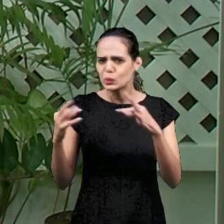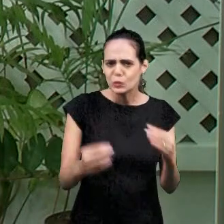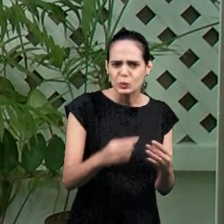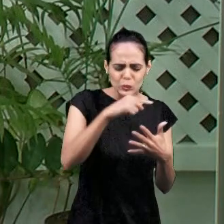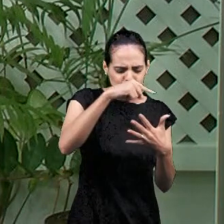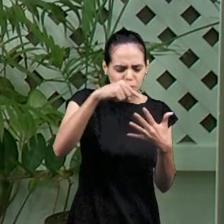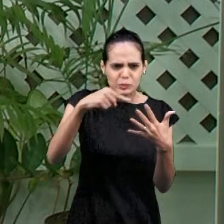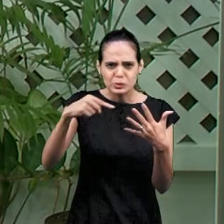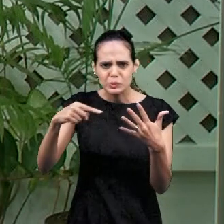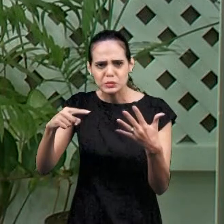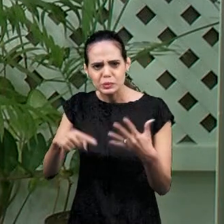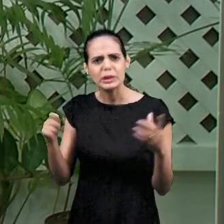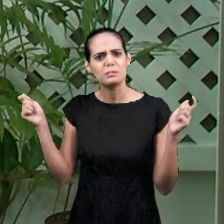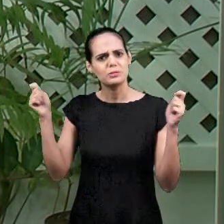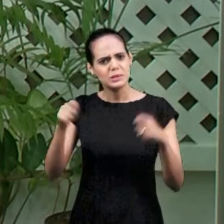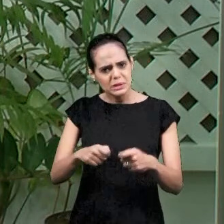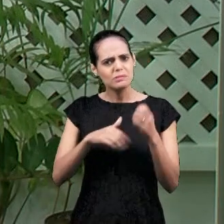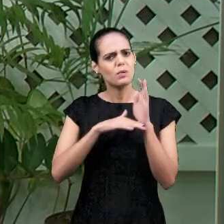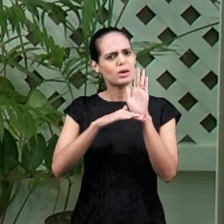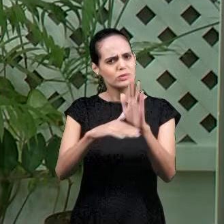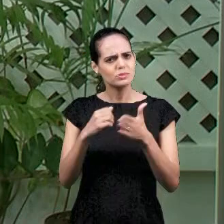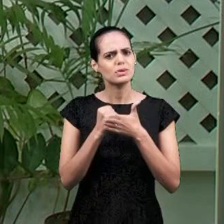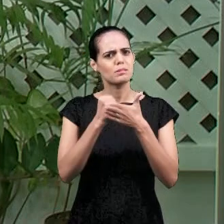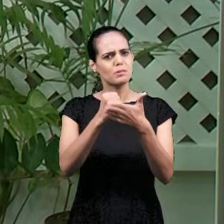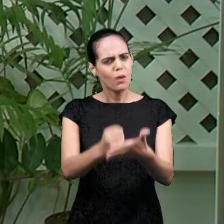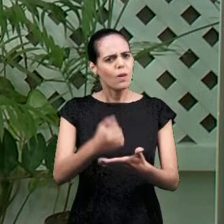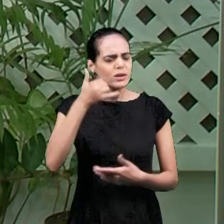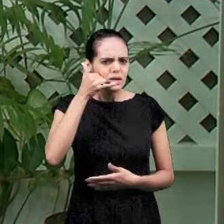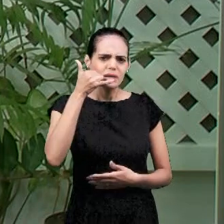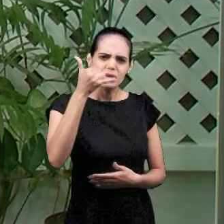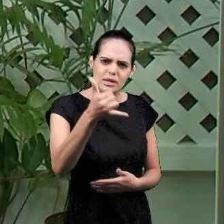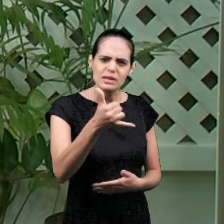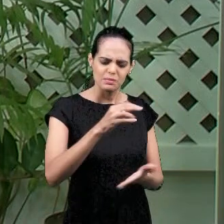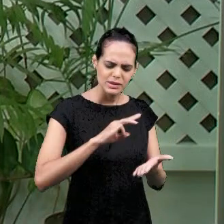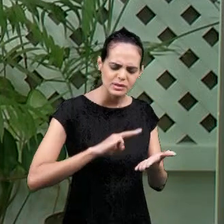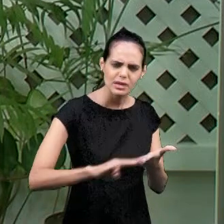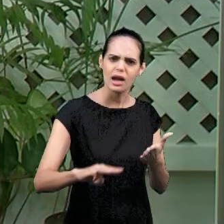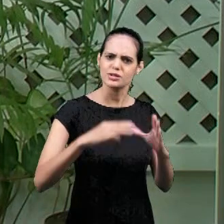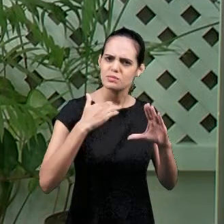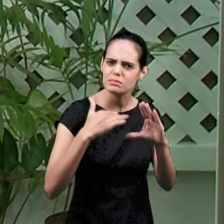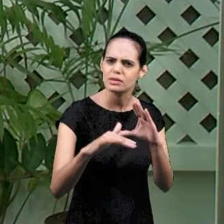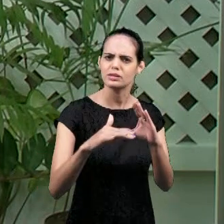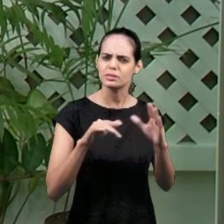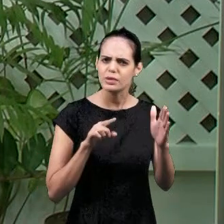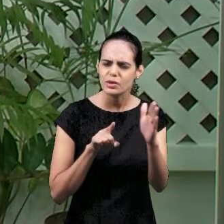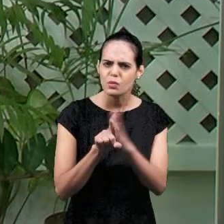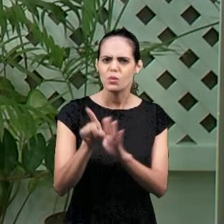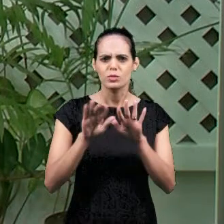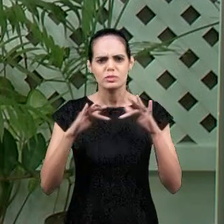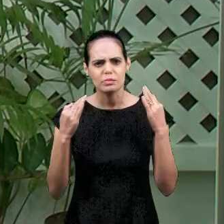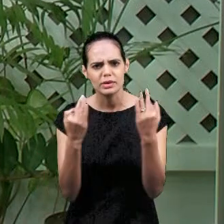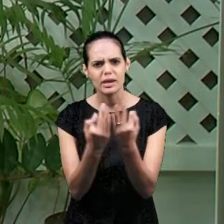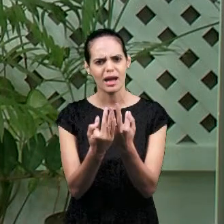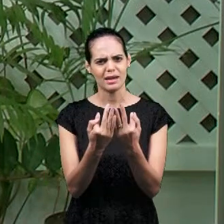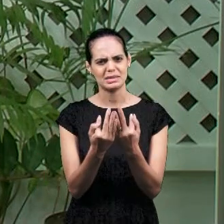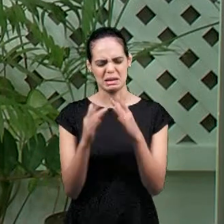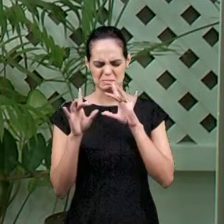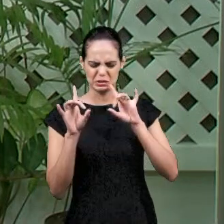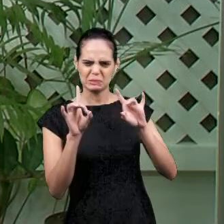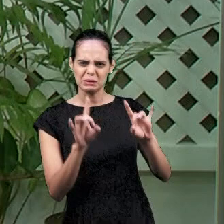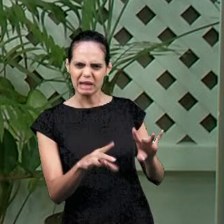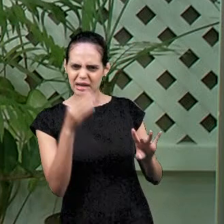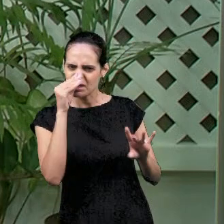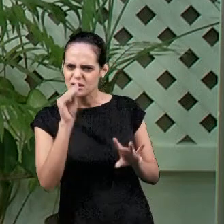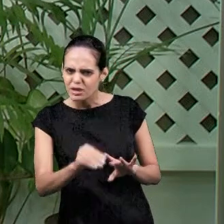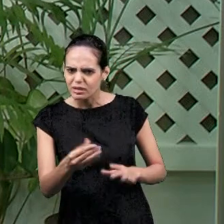pour personne. C'est le moment de faire tout ce qu'on peut pour le frère. Appelez-le, cherchez